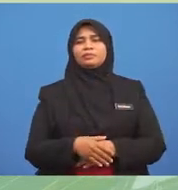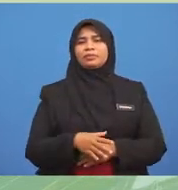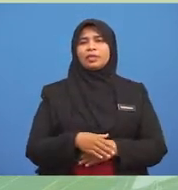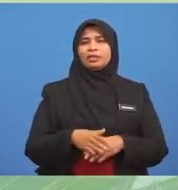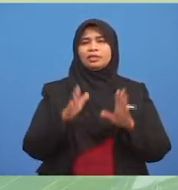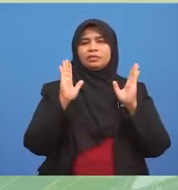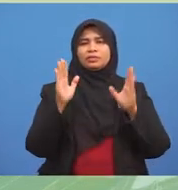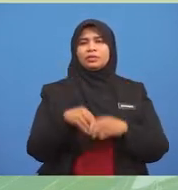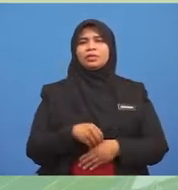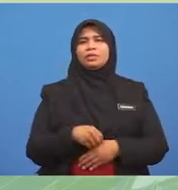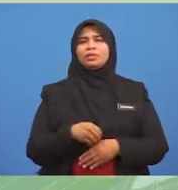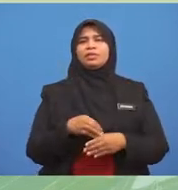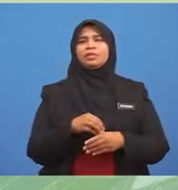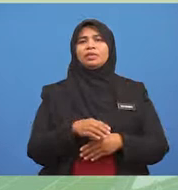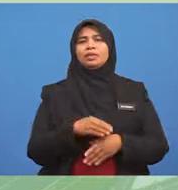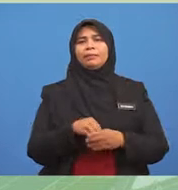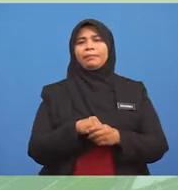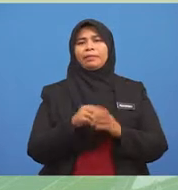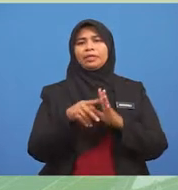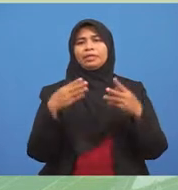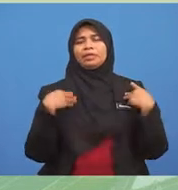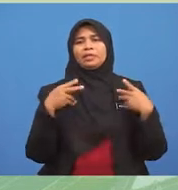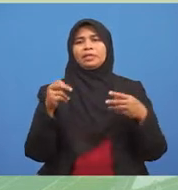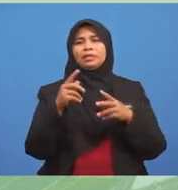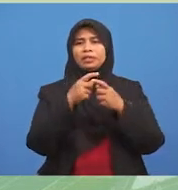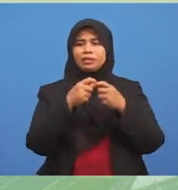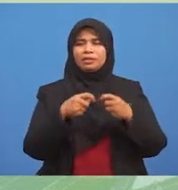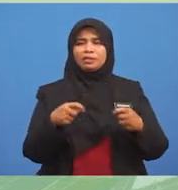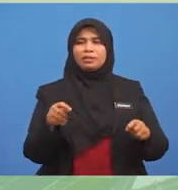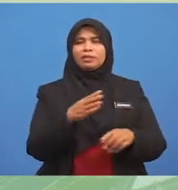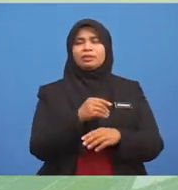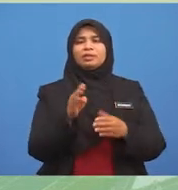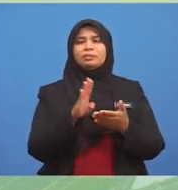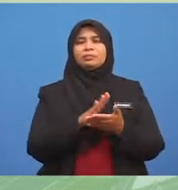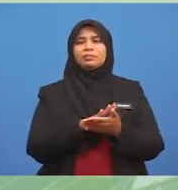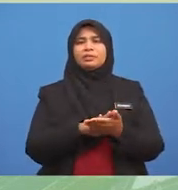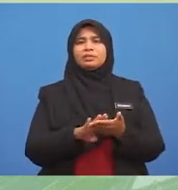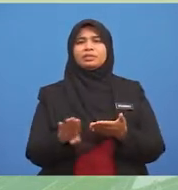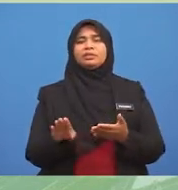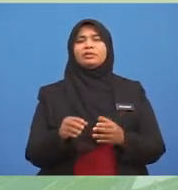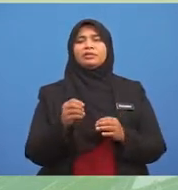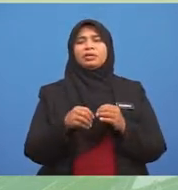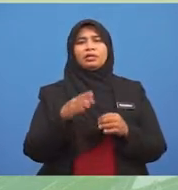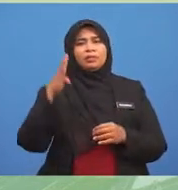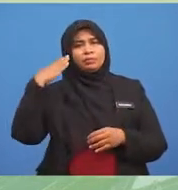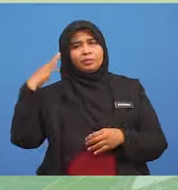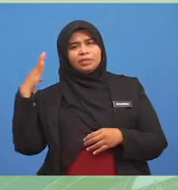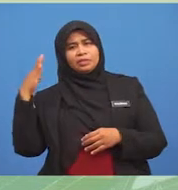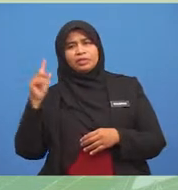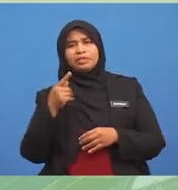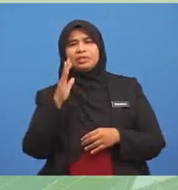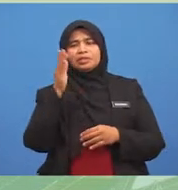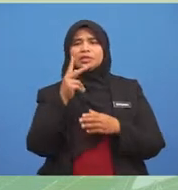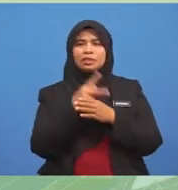itu, solatlah dalam suasana yang tenang dan bersih. Suasana yang bising akan menyebabkan kita